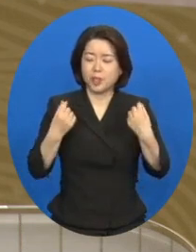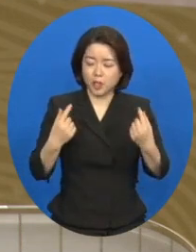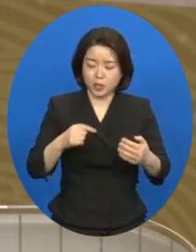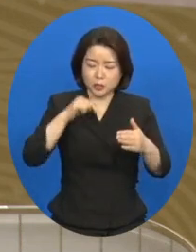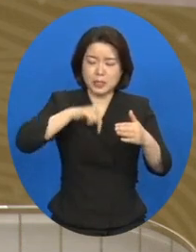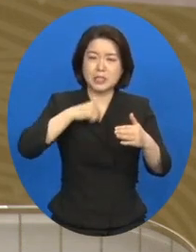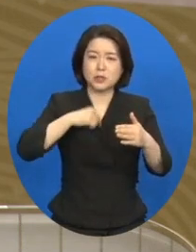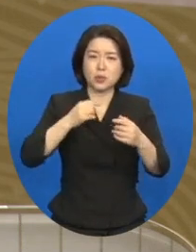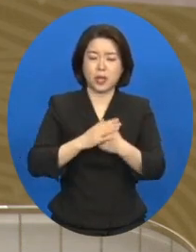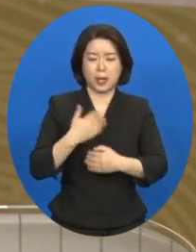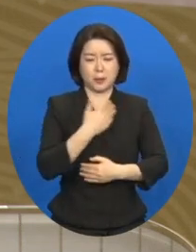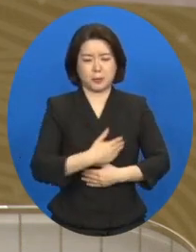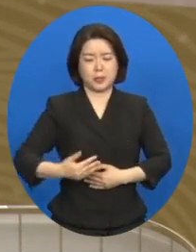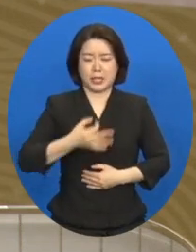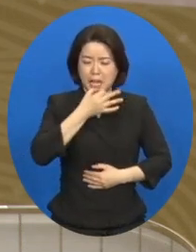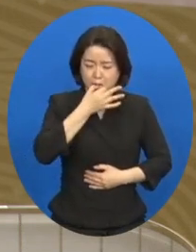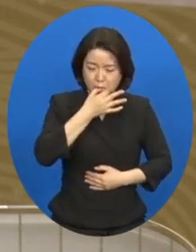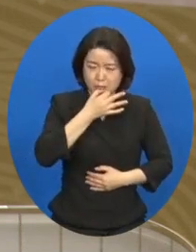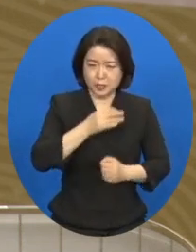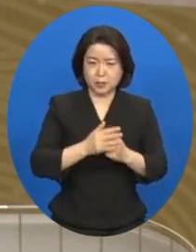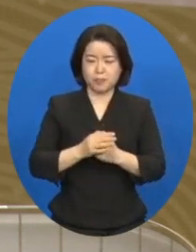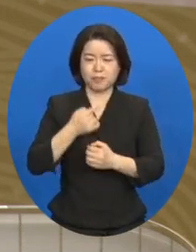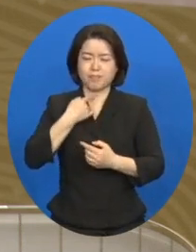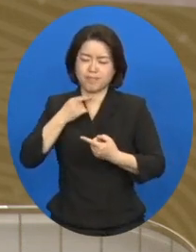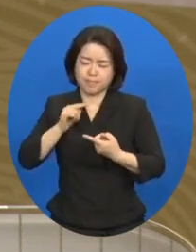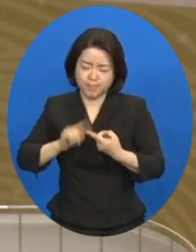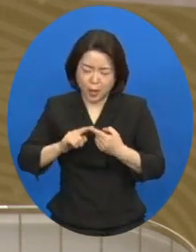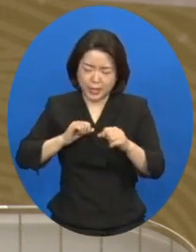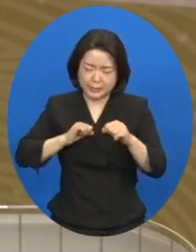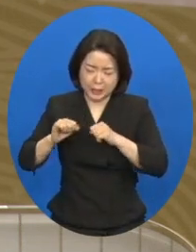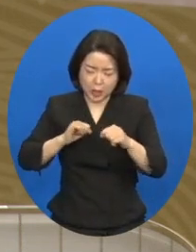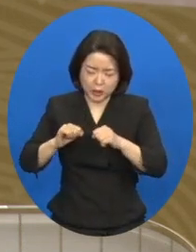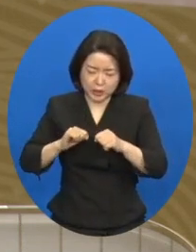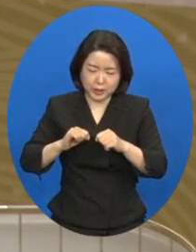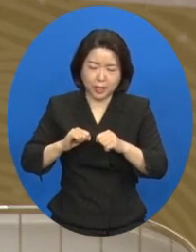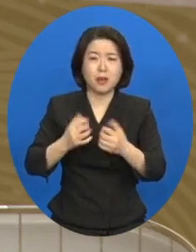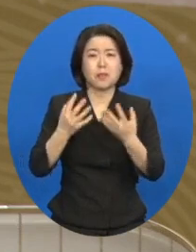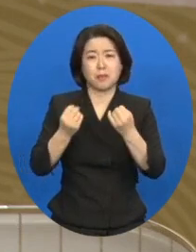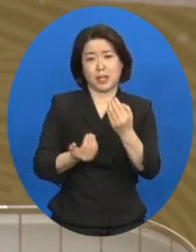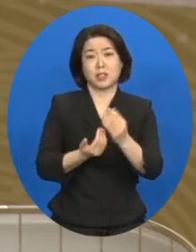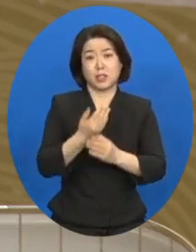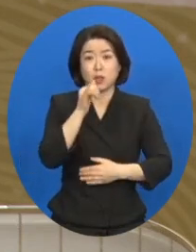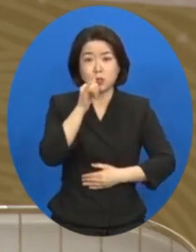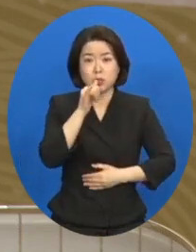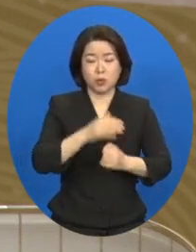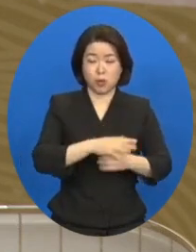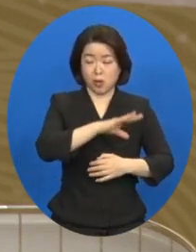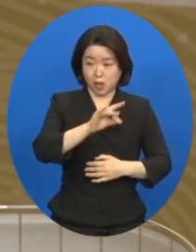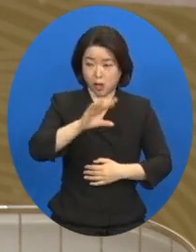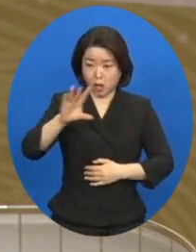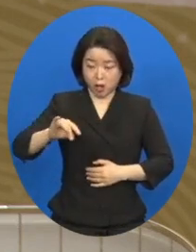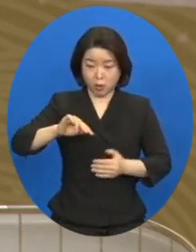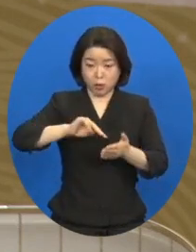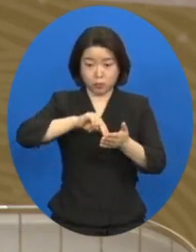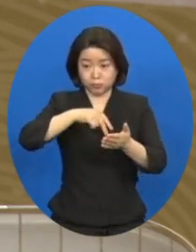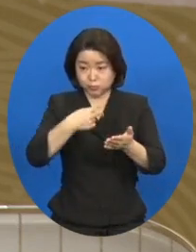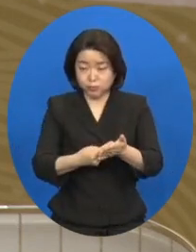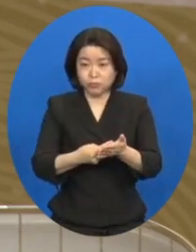속에 육신의 욕심과 정욕의 역사가 있어요. 때때로는 넘어지기도